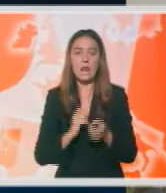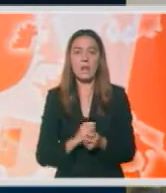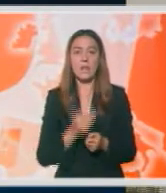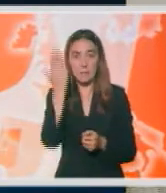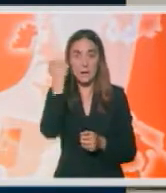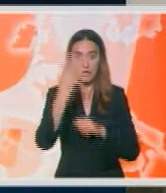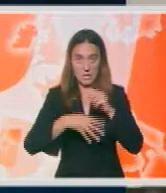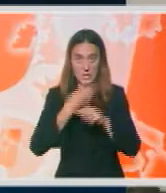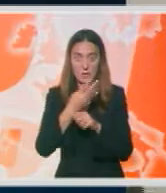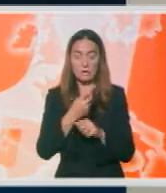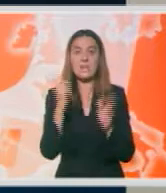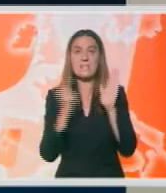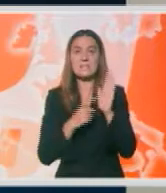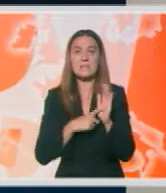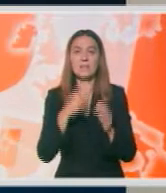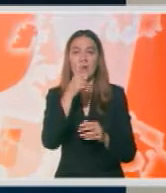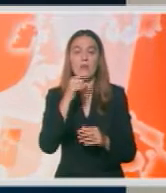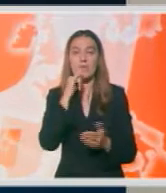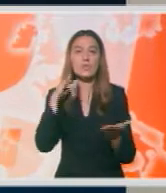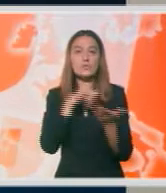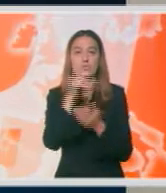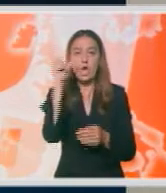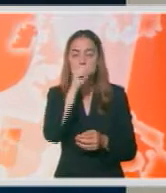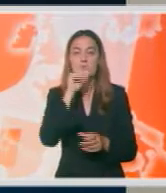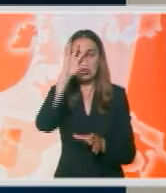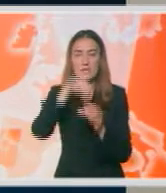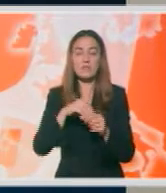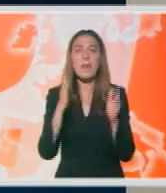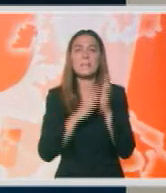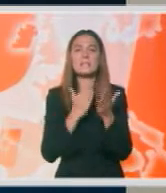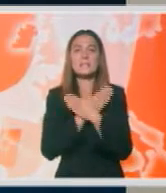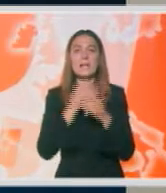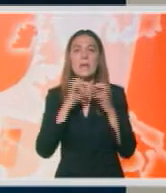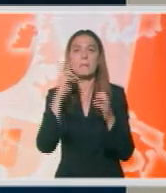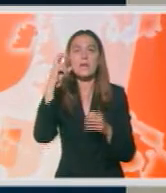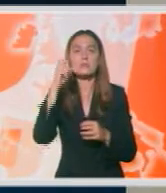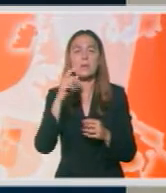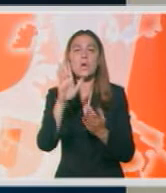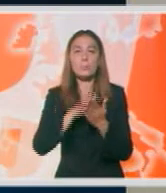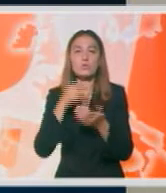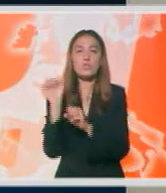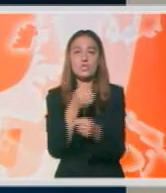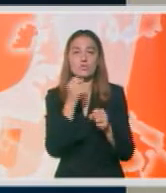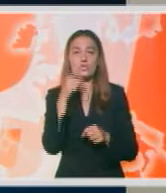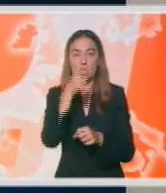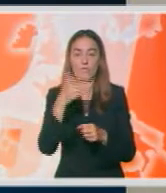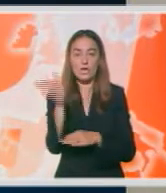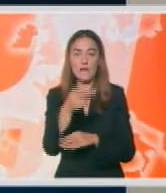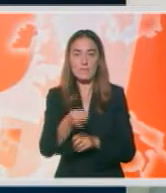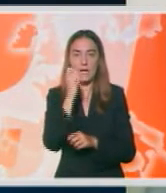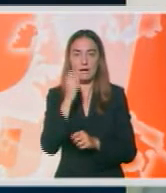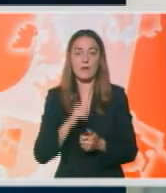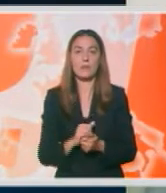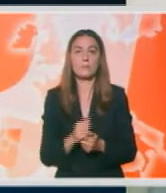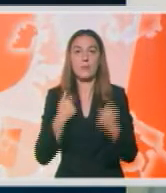Pre 4 godine na inicijativu Surčinske opštine i meštana mesne zajednice Bečmen počinje se sa čišćenjem ovog ribnjaka.